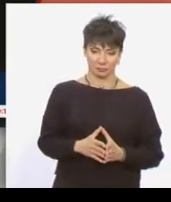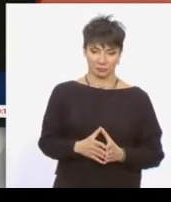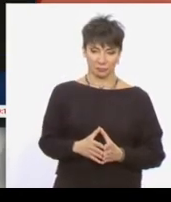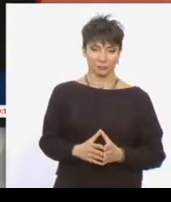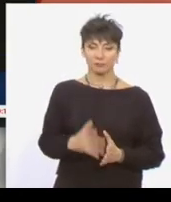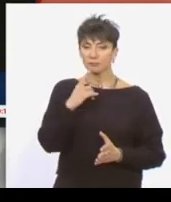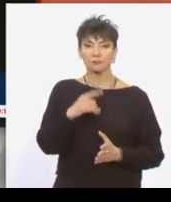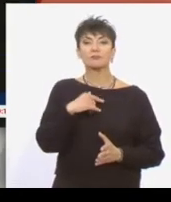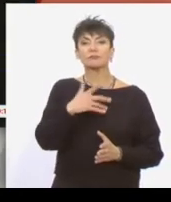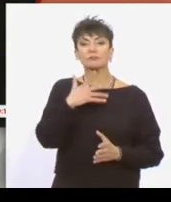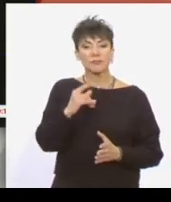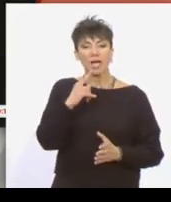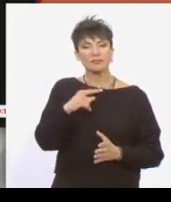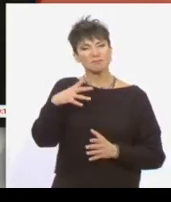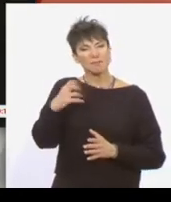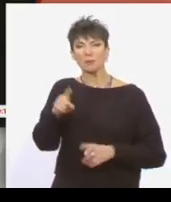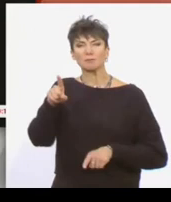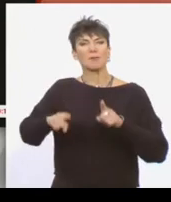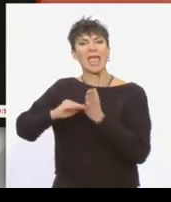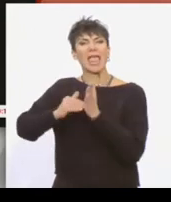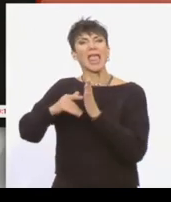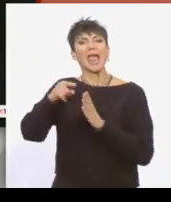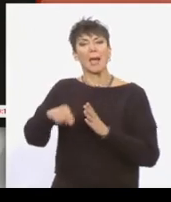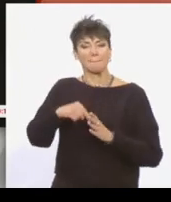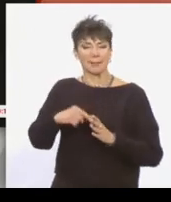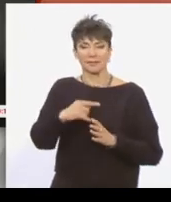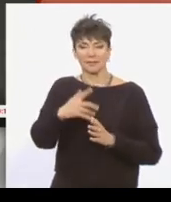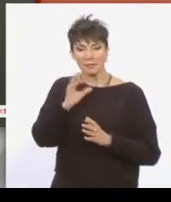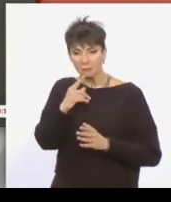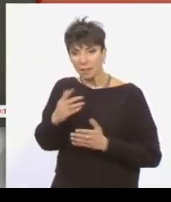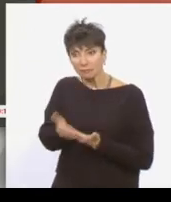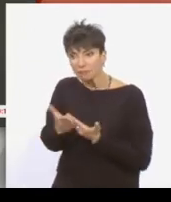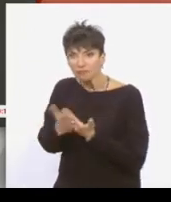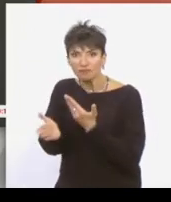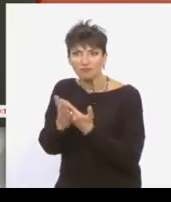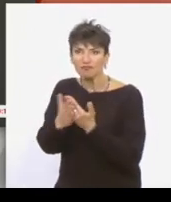Φιλοζωικές οργανώσεις από την πρώτη στιγμή έφτασαν στις εμπόλεμες ζώνες της Ουκρανίας και